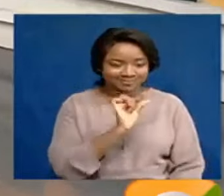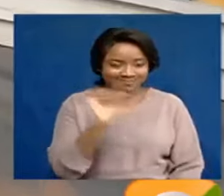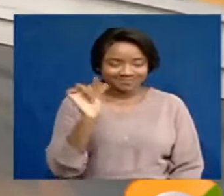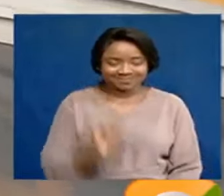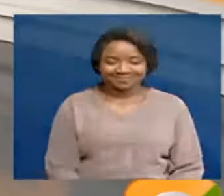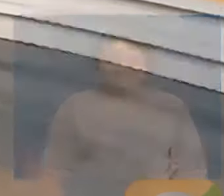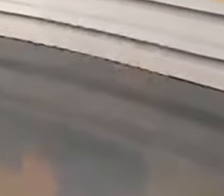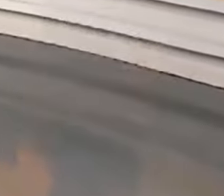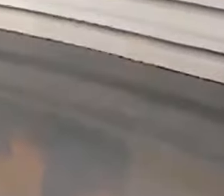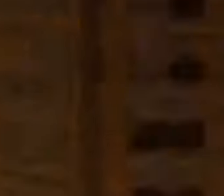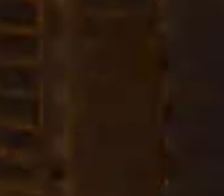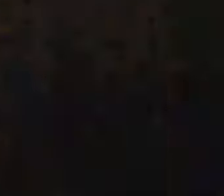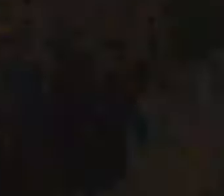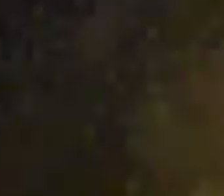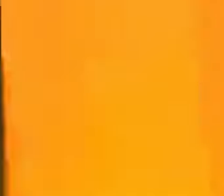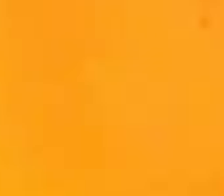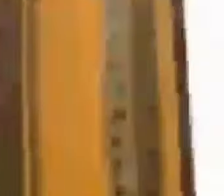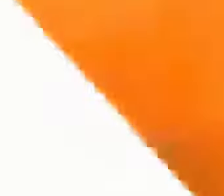mrefu.